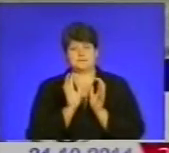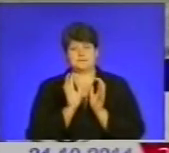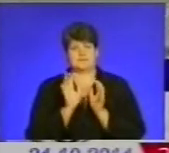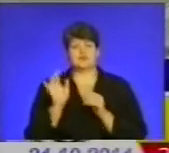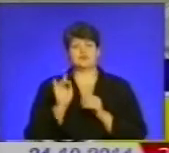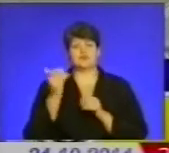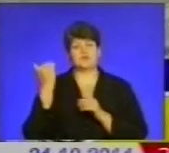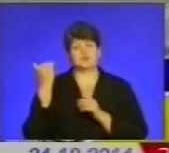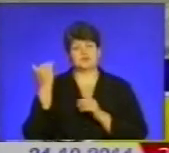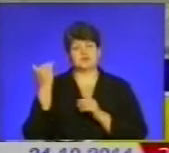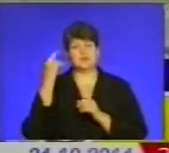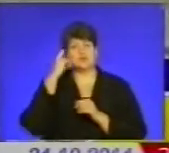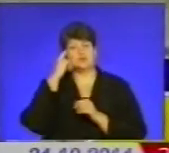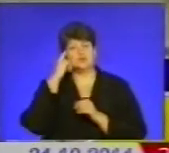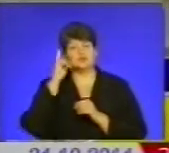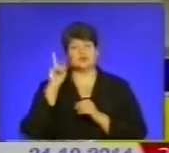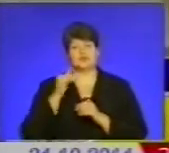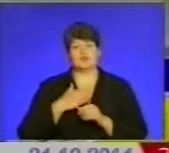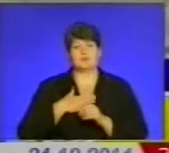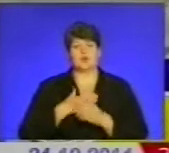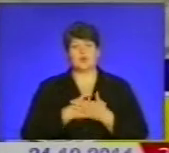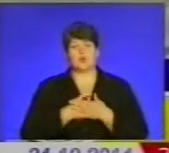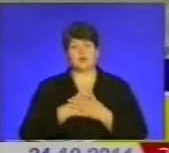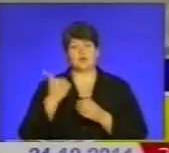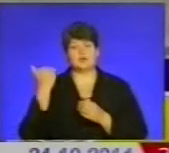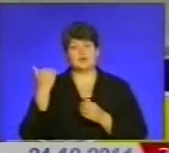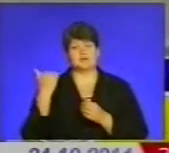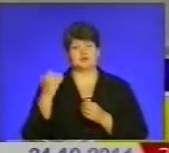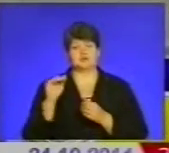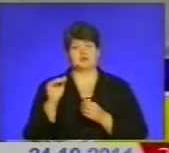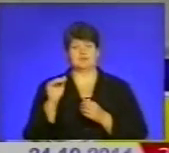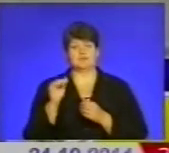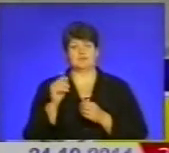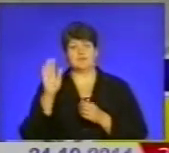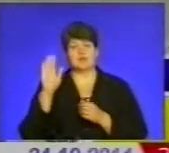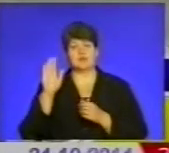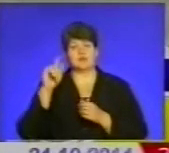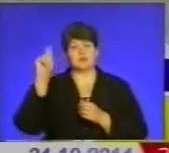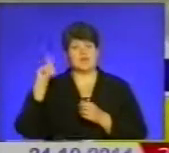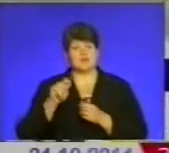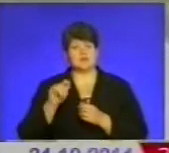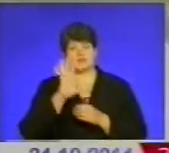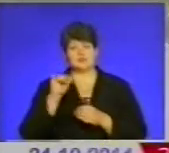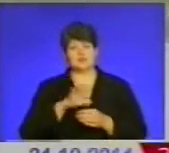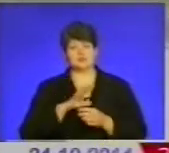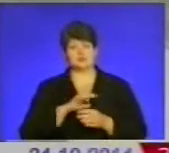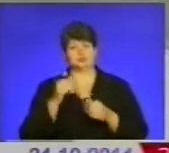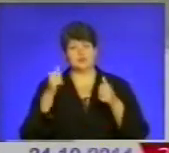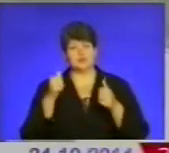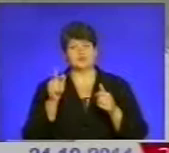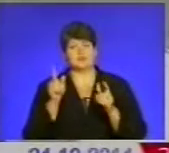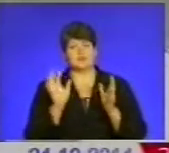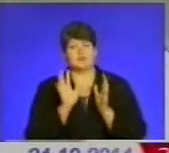щоб вони думали, що ми любимо їх, щоб на фронті все було добре. І ті обереги